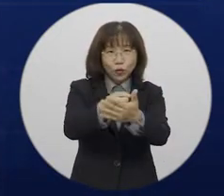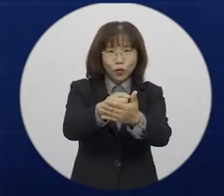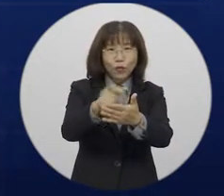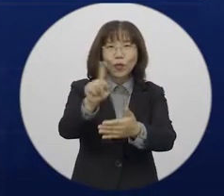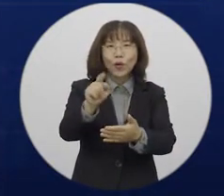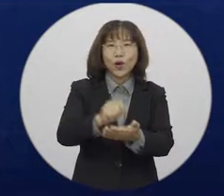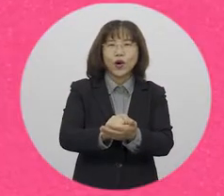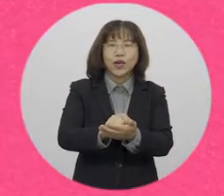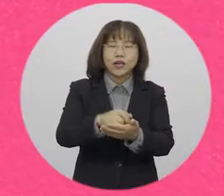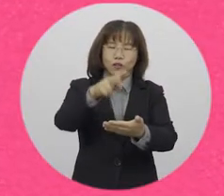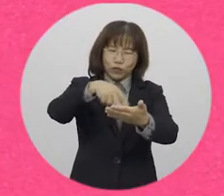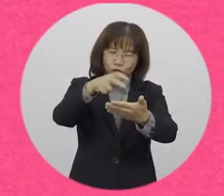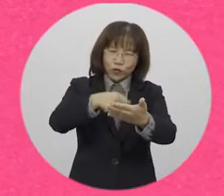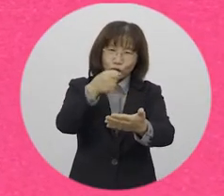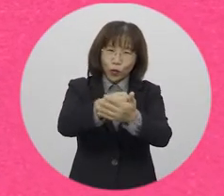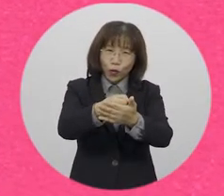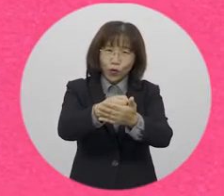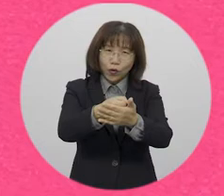진행합니다.